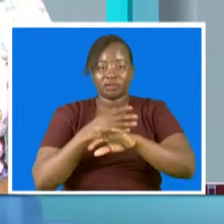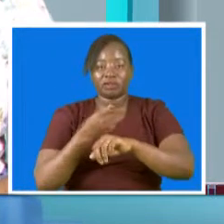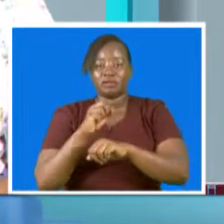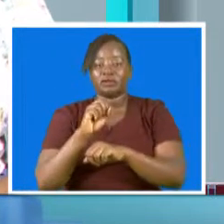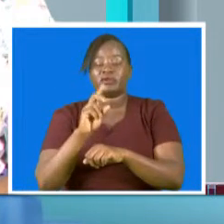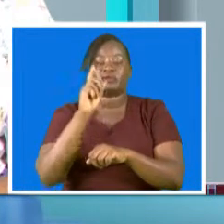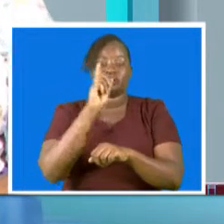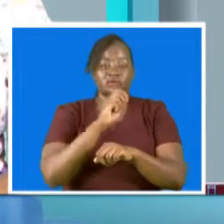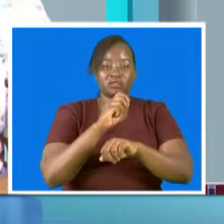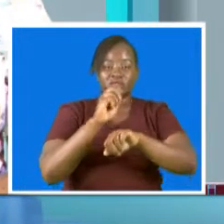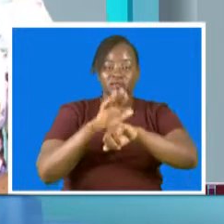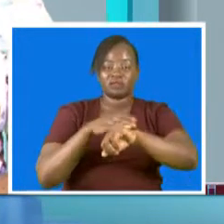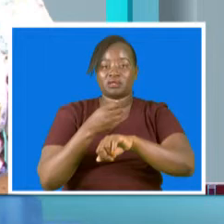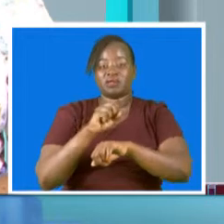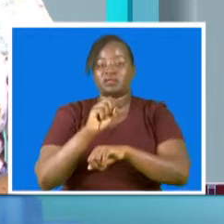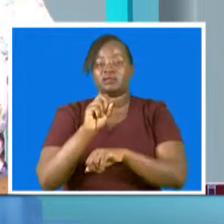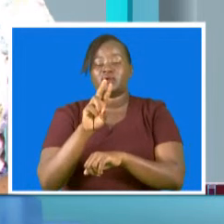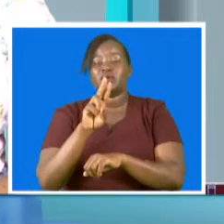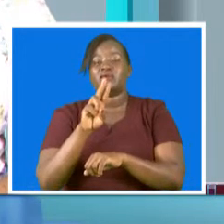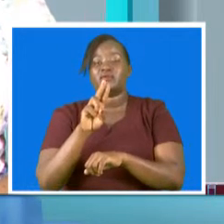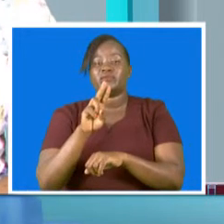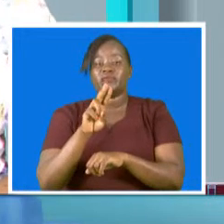ko television na vini wa Twitter ni